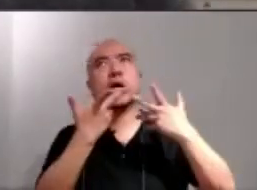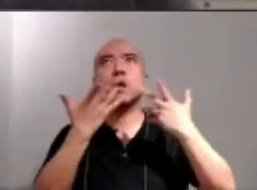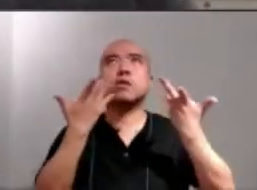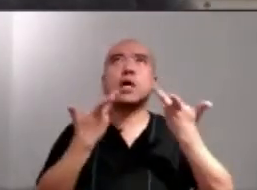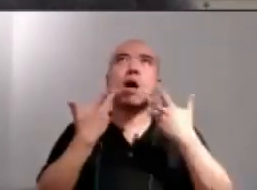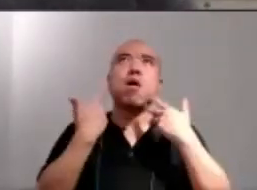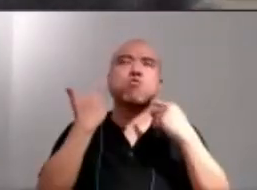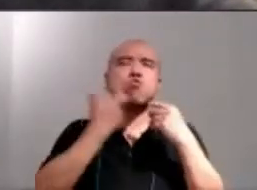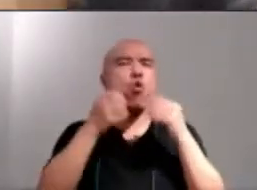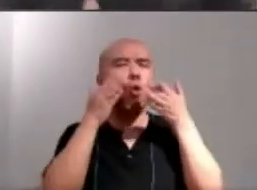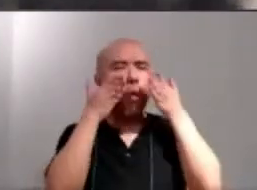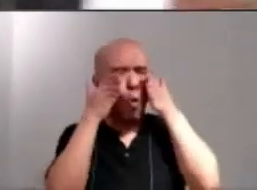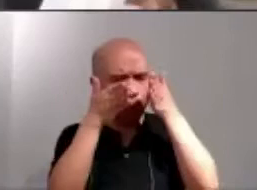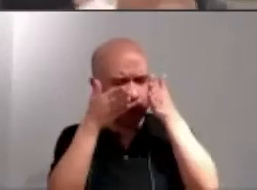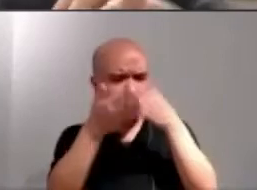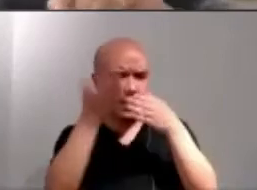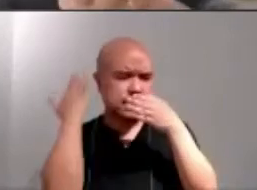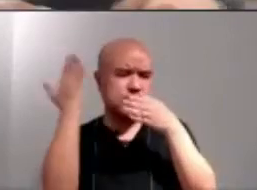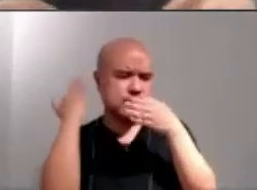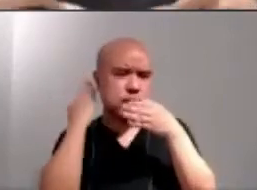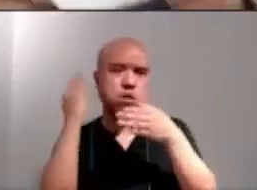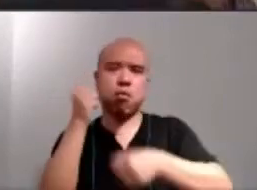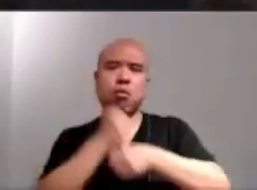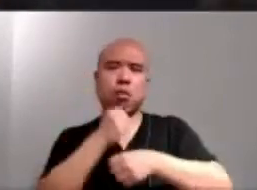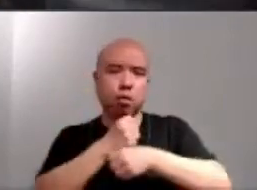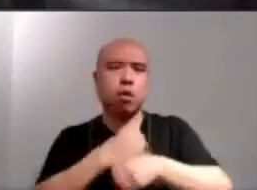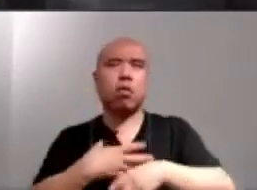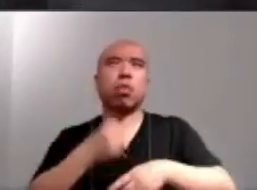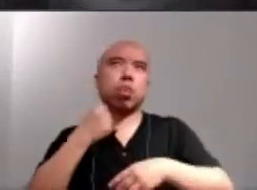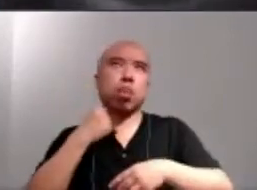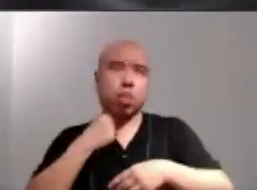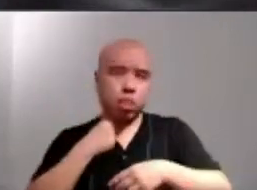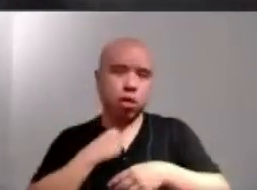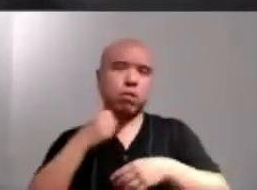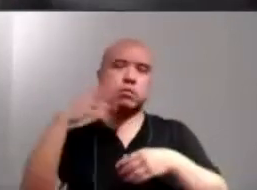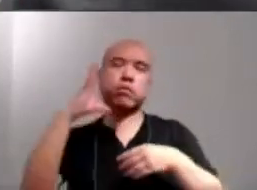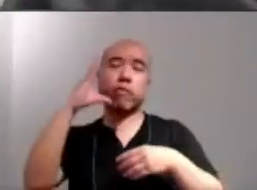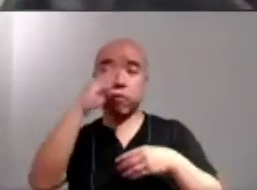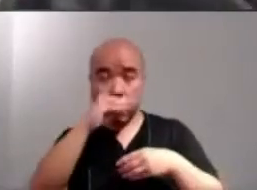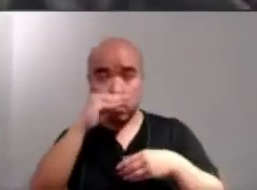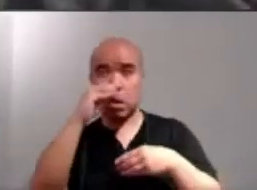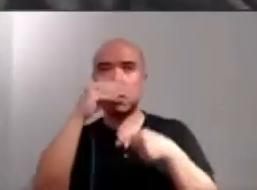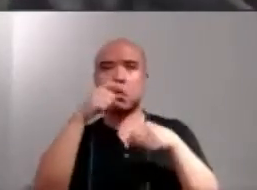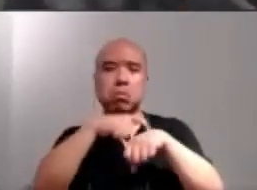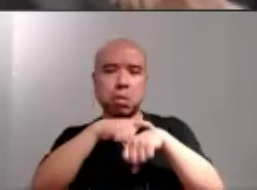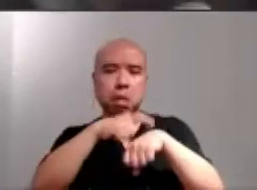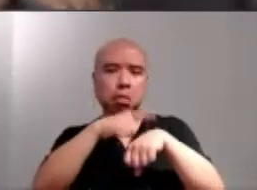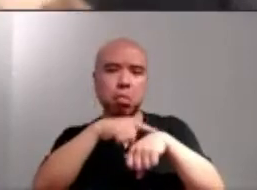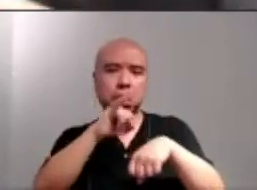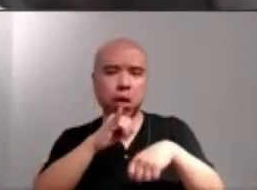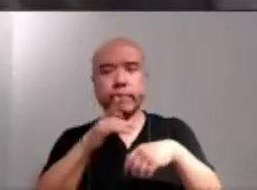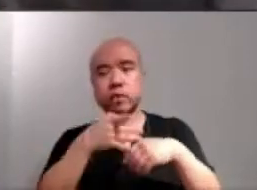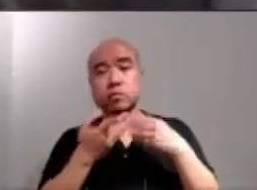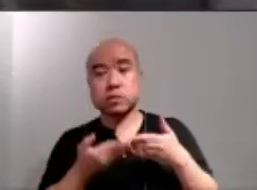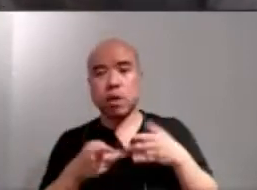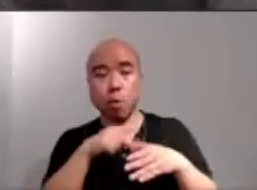好似以前咁樣啊，我做到深夜，跟住朝頭早瞓幾個鐘，雖然我同你都係瞓咗兩個鐘啫， 同一類人喎，